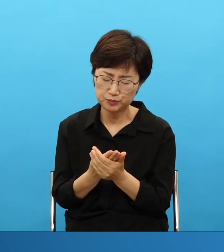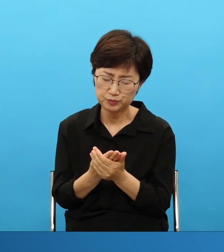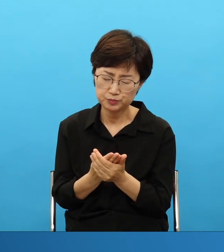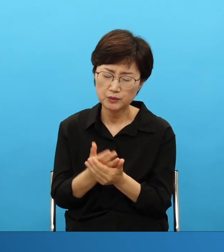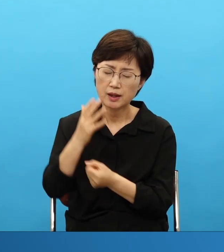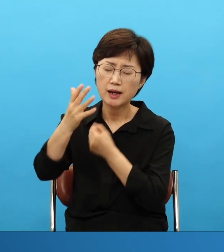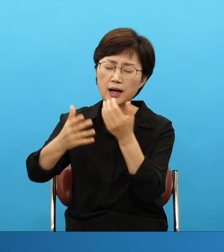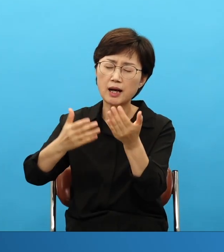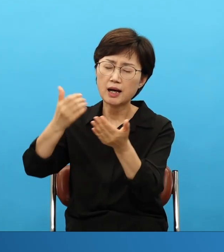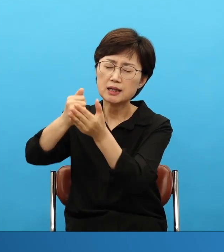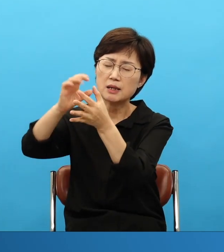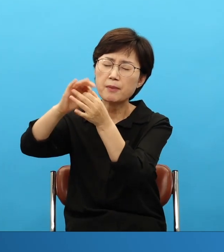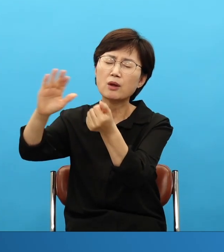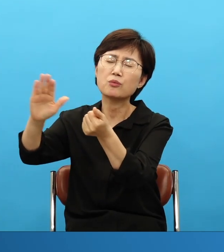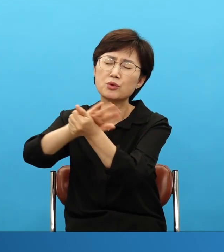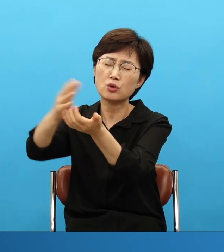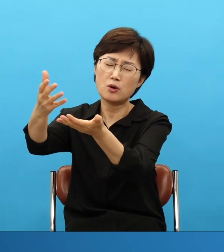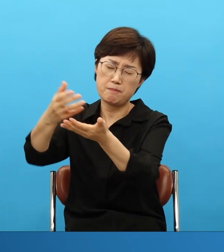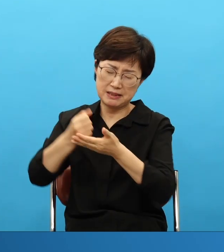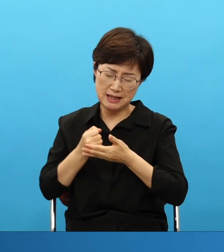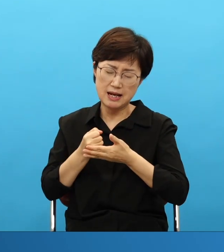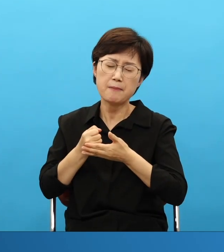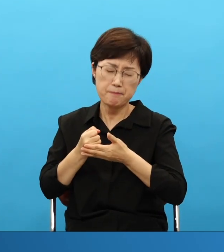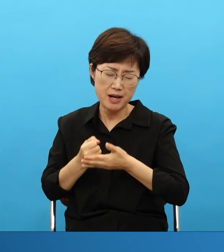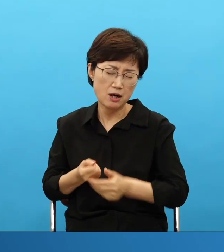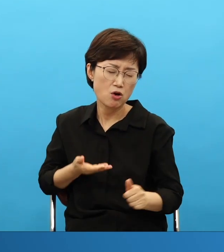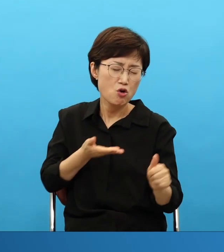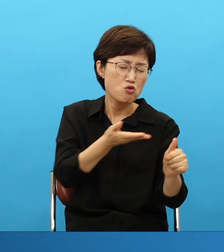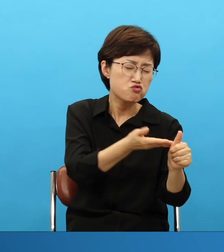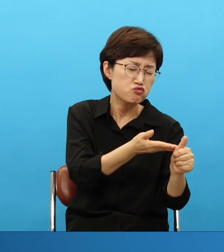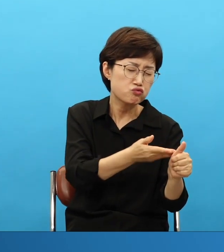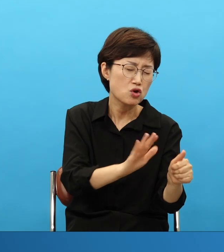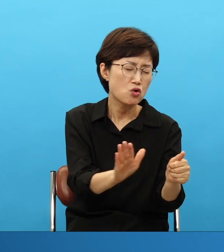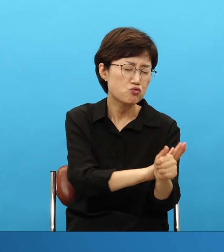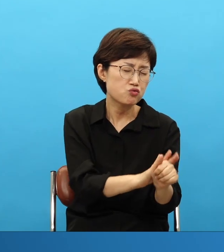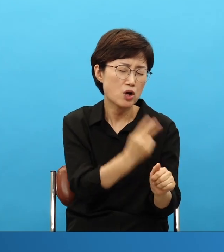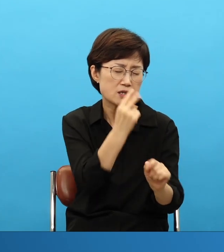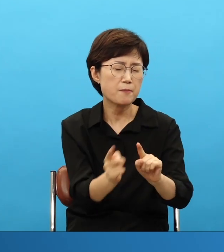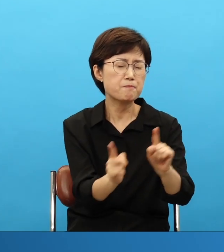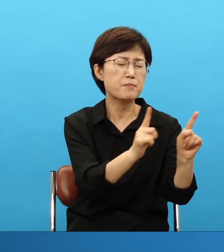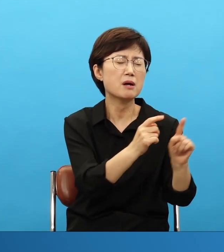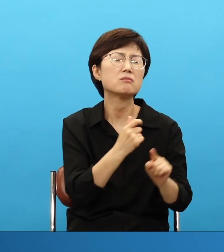하나님의 위로를 받고 세상 살리는 자가 되게 해주옵소서